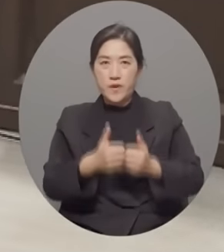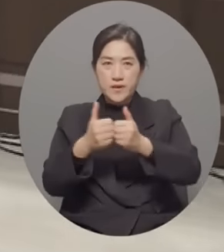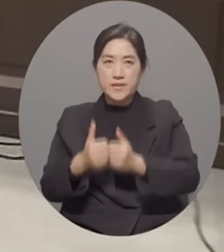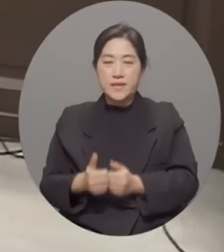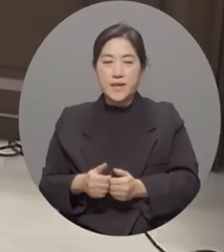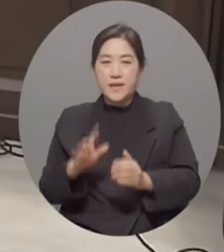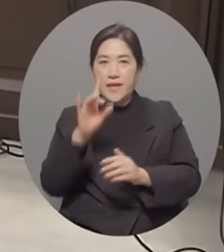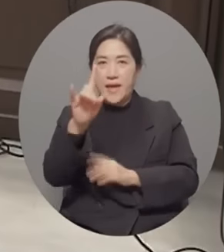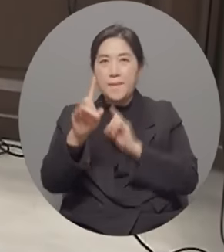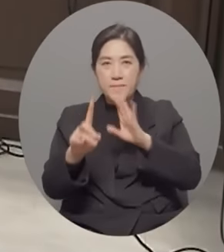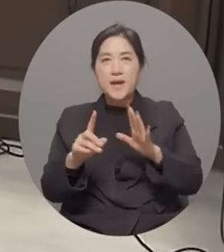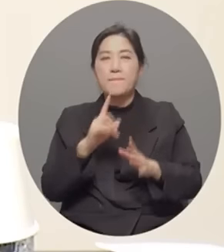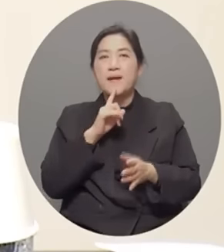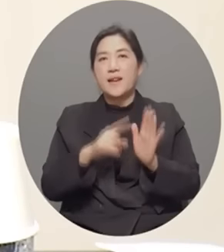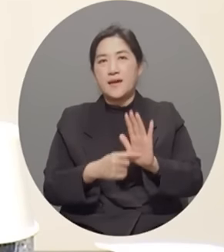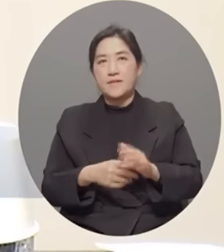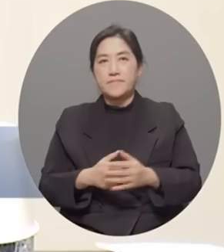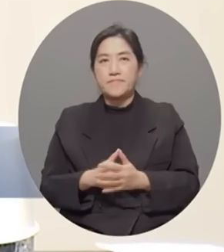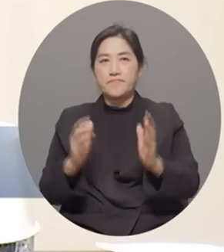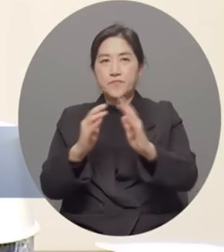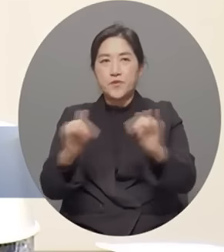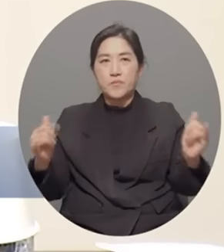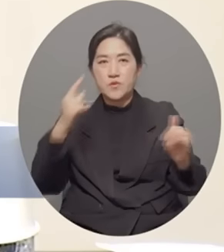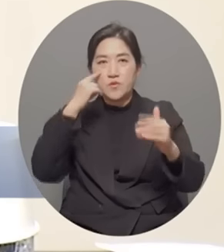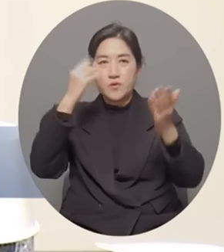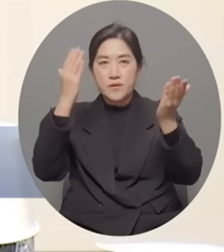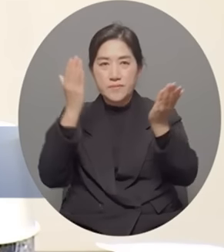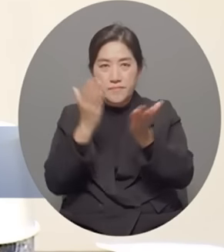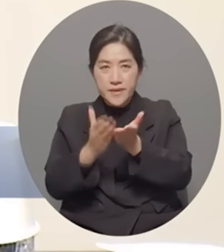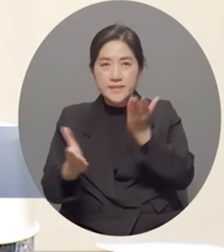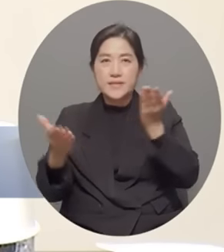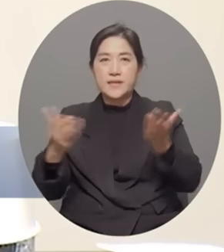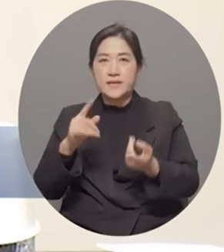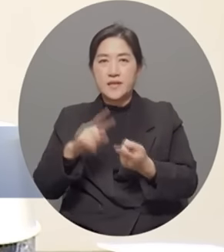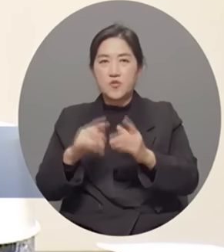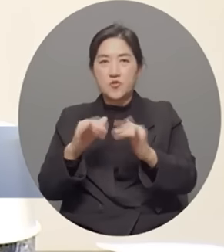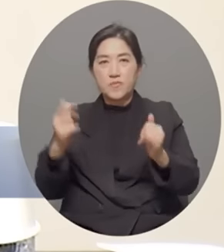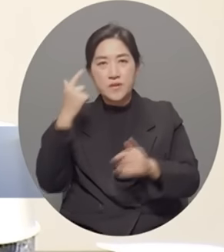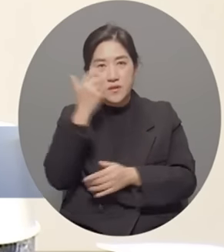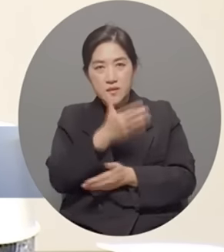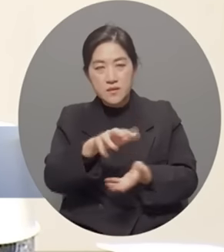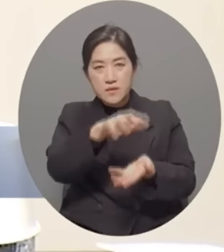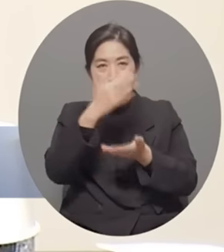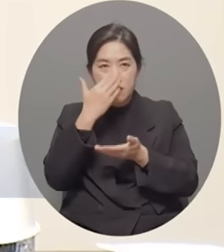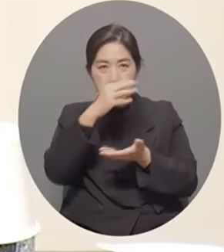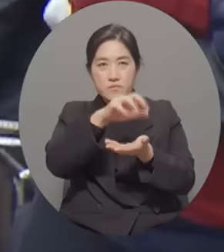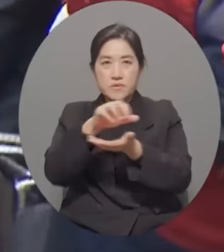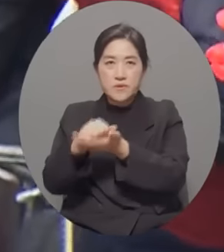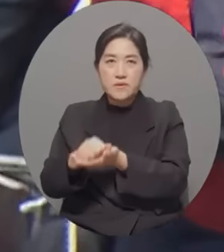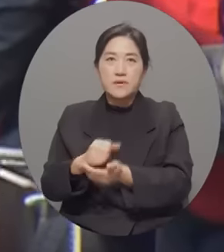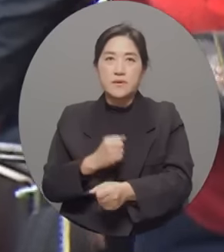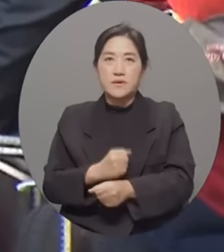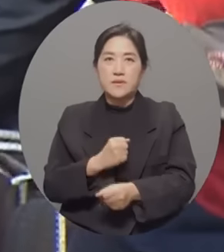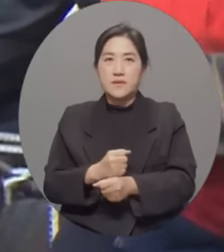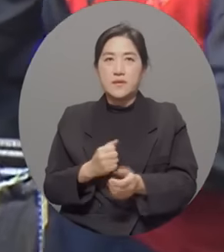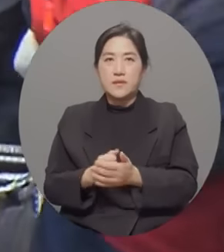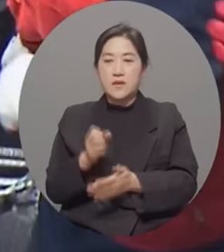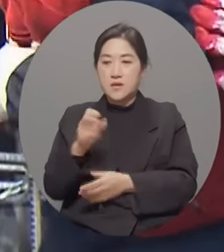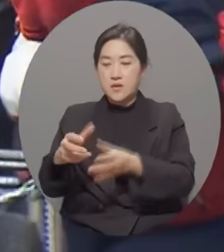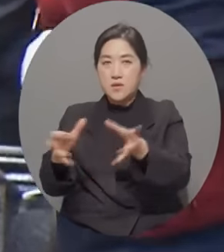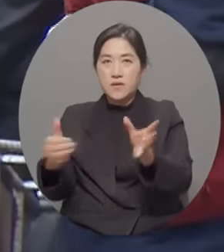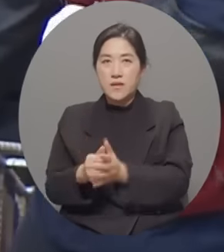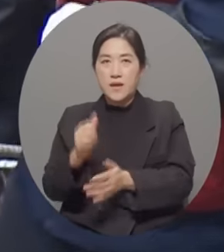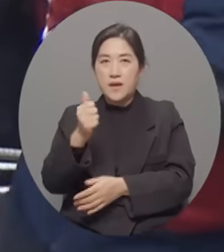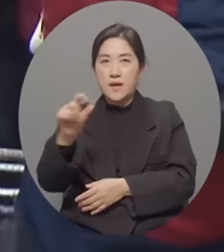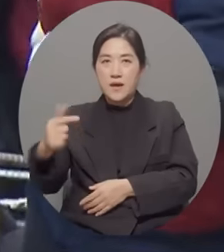명만 언급을 했습니다. 국민 눈높이에 맞지 않는 일에 대한 국민의 여론을 겸허히 수용해. 여당은